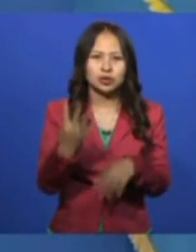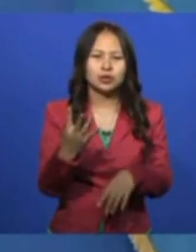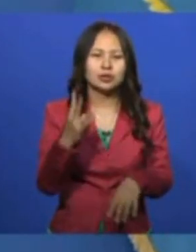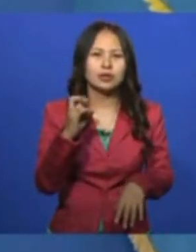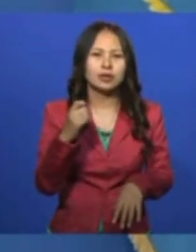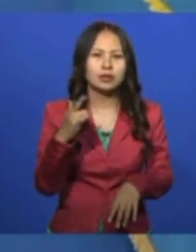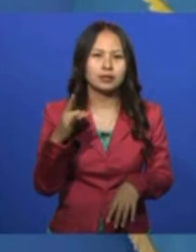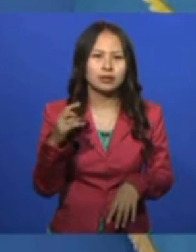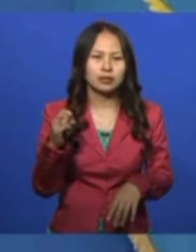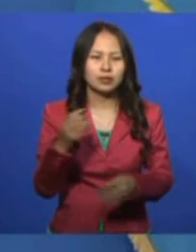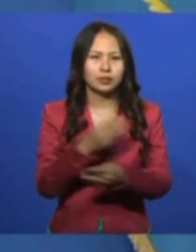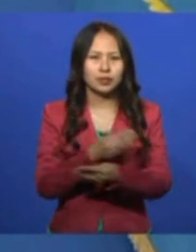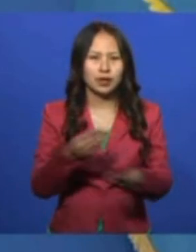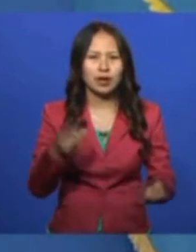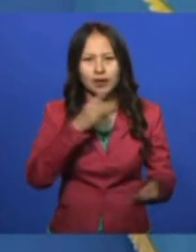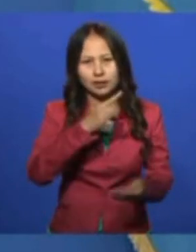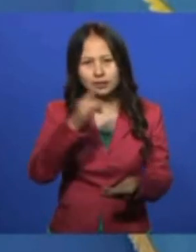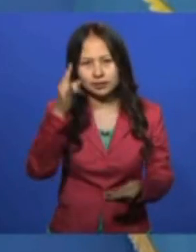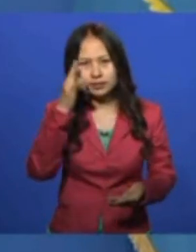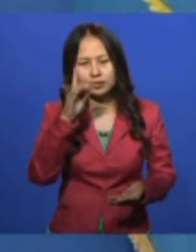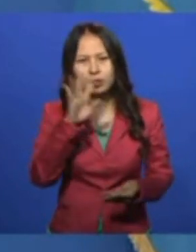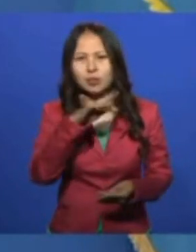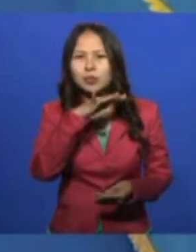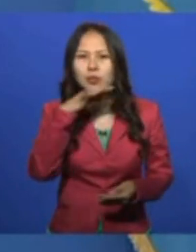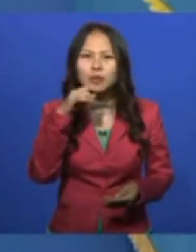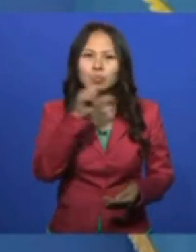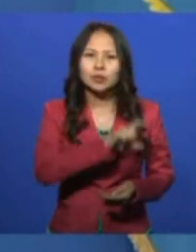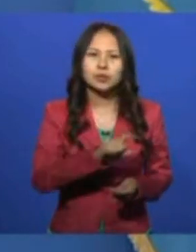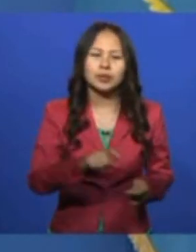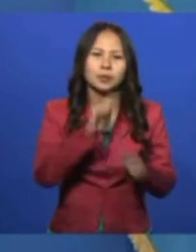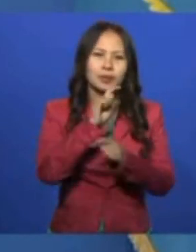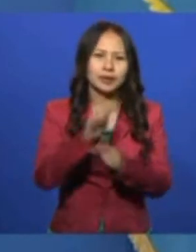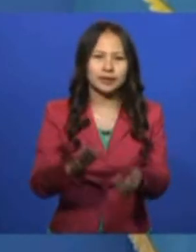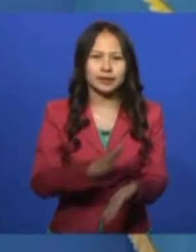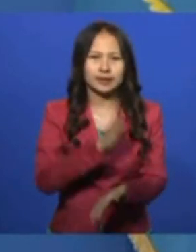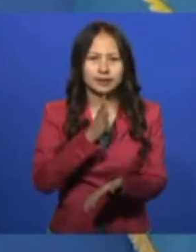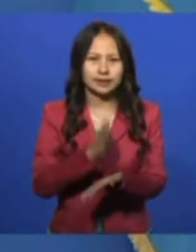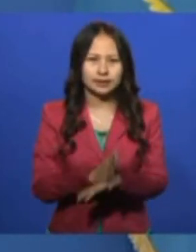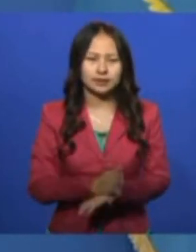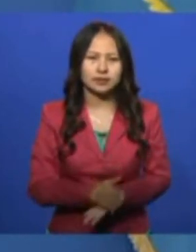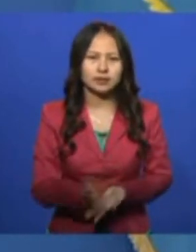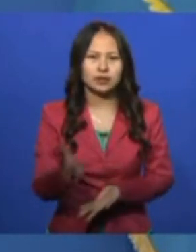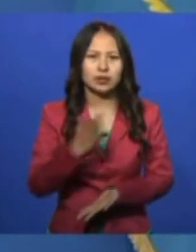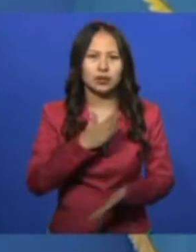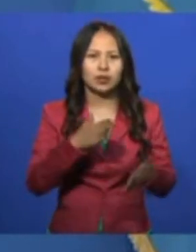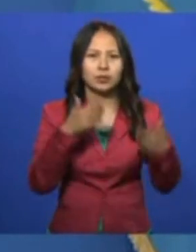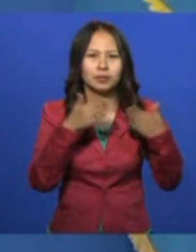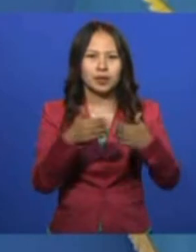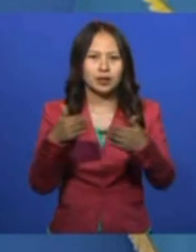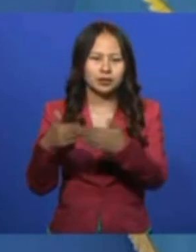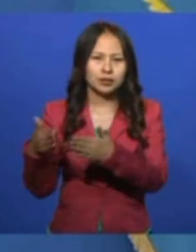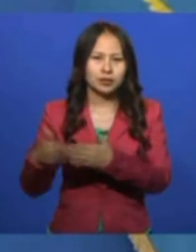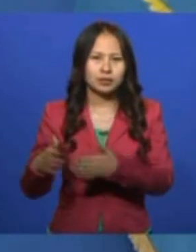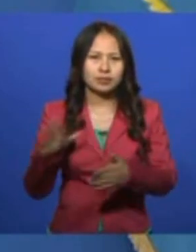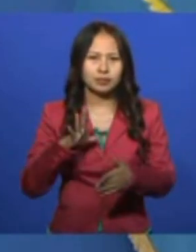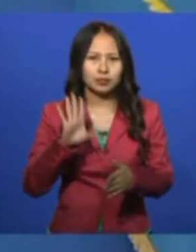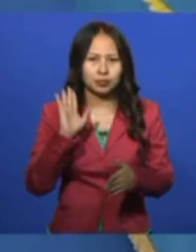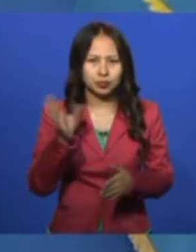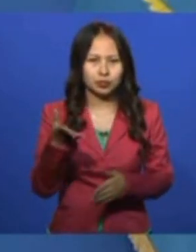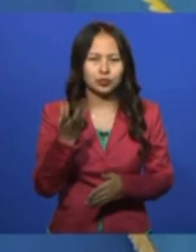болады. Қазақстан бойынша көп азаматтар марапатталды. Менің уәкілдерім жер-жерлерде оны